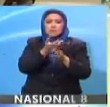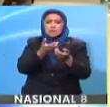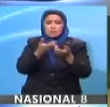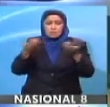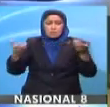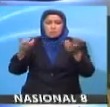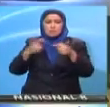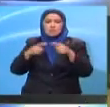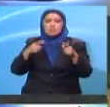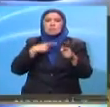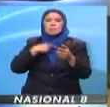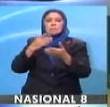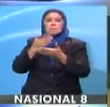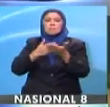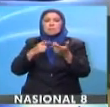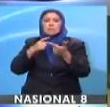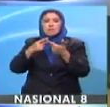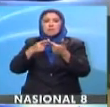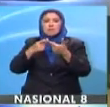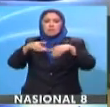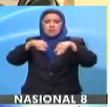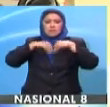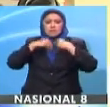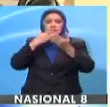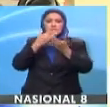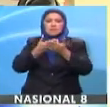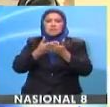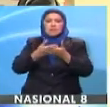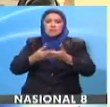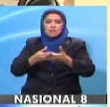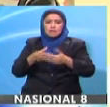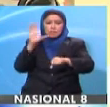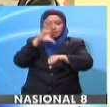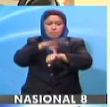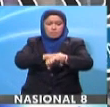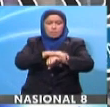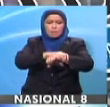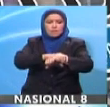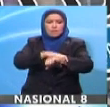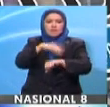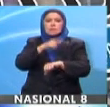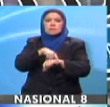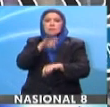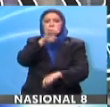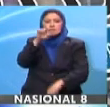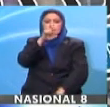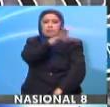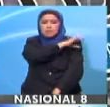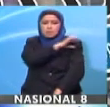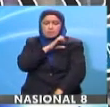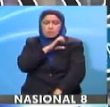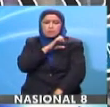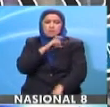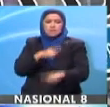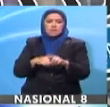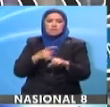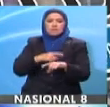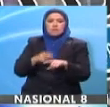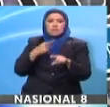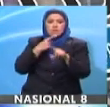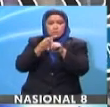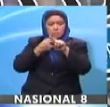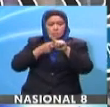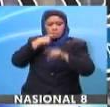baik penahanan bekas eksekutifnya Ze andreo di Semalam dua tahun selepas dipecat warga Switzerland itu